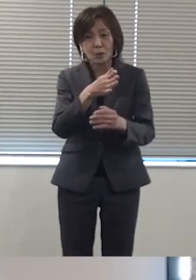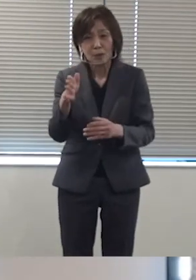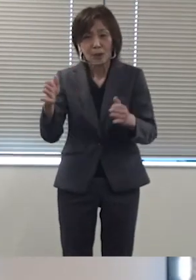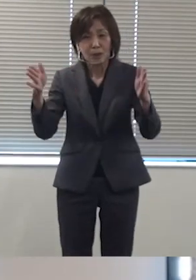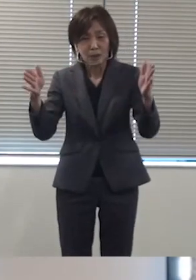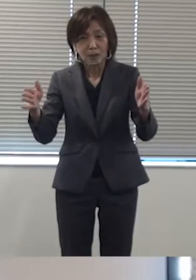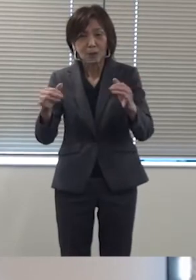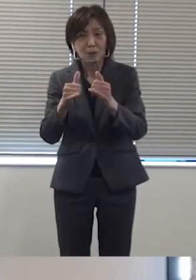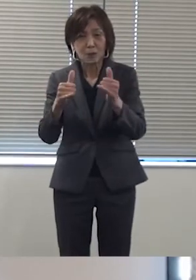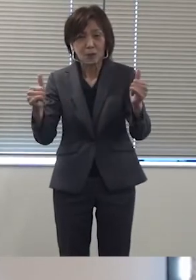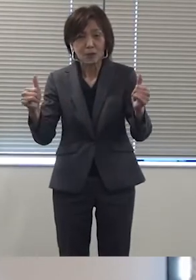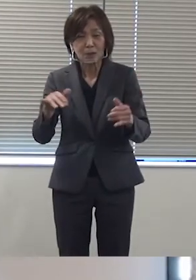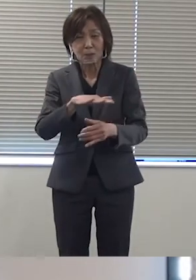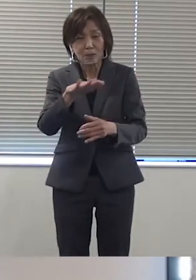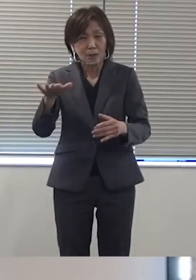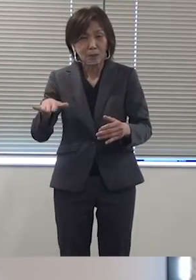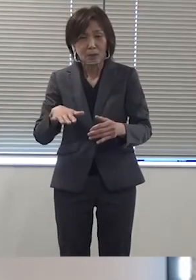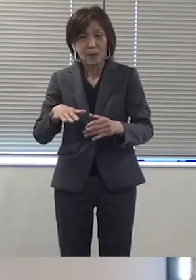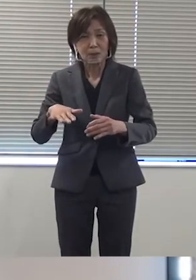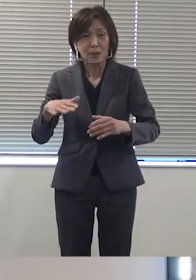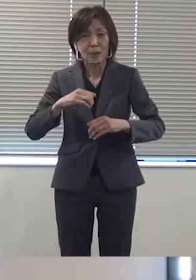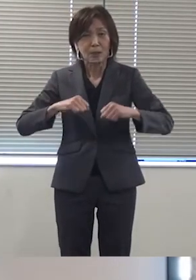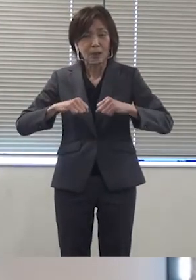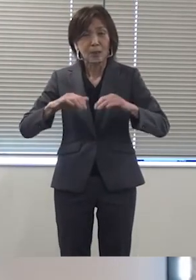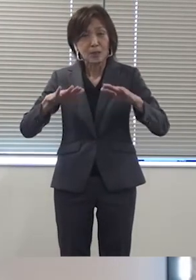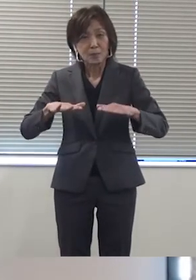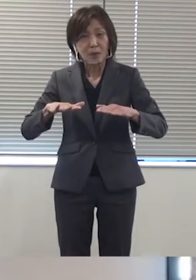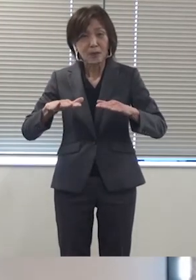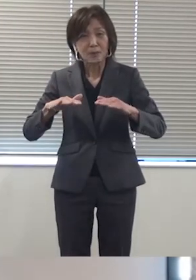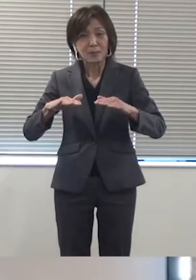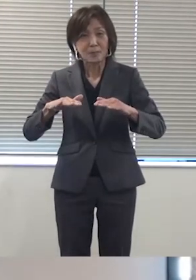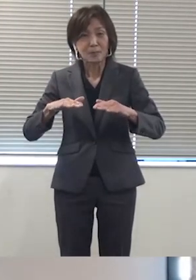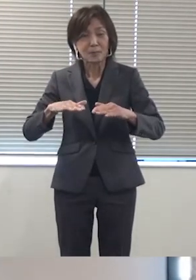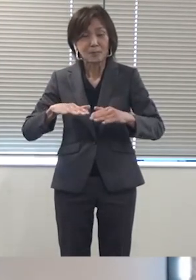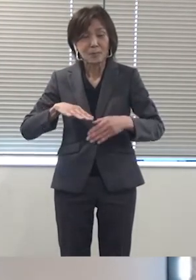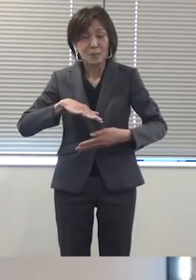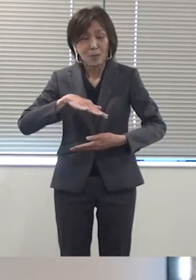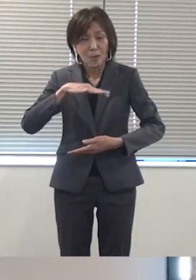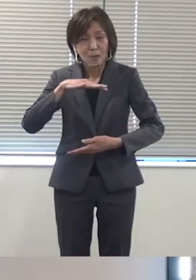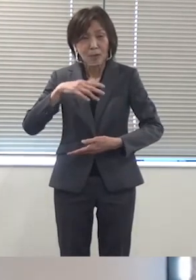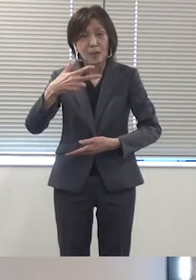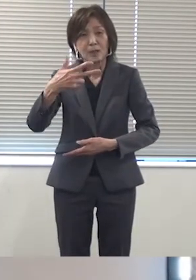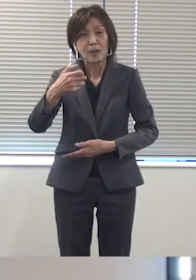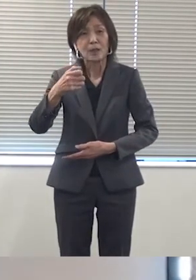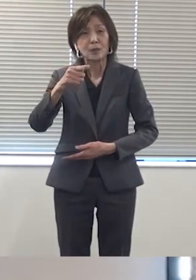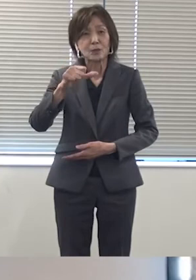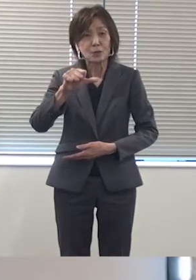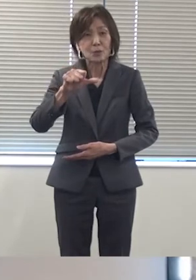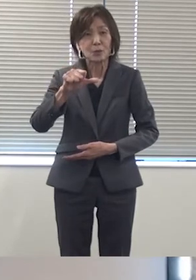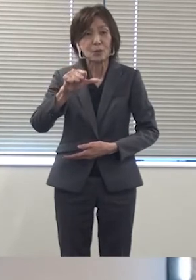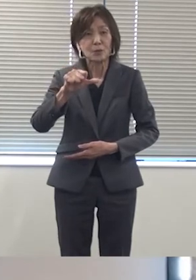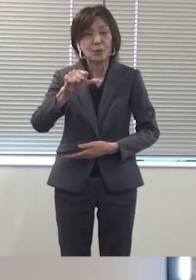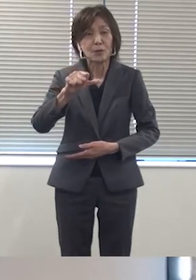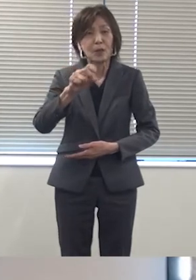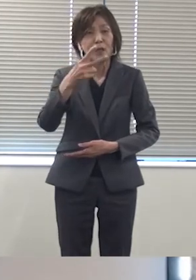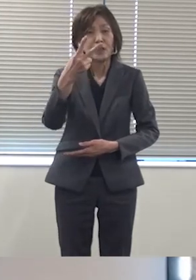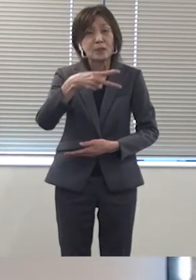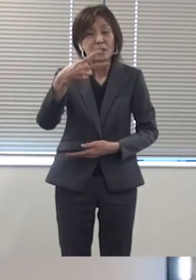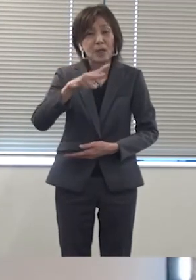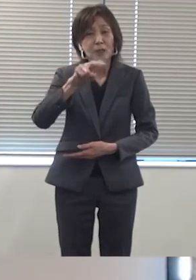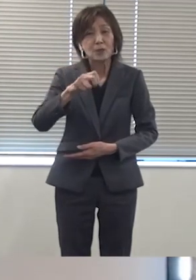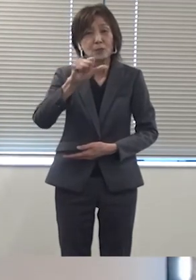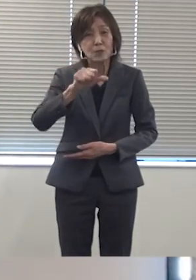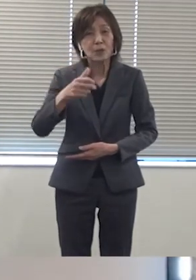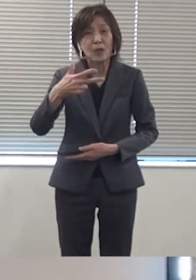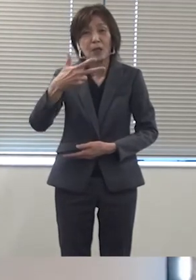多分2030年あたりからですね、女性の1人ぐらいはもっと増えると思います。 で、高齢化率が今、こっちは全